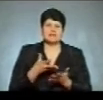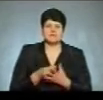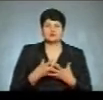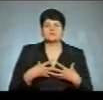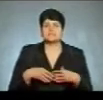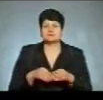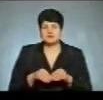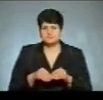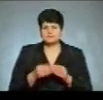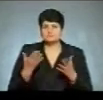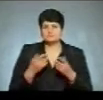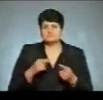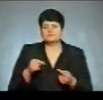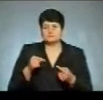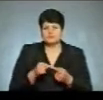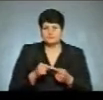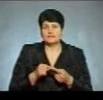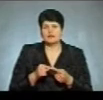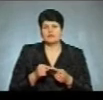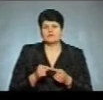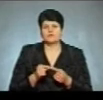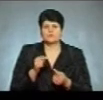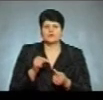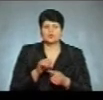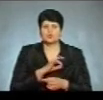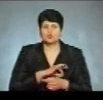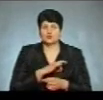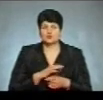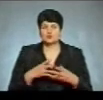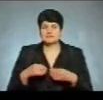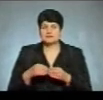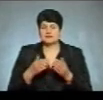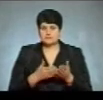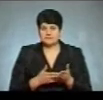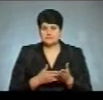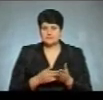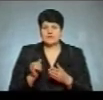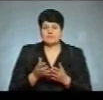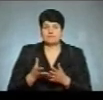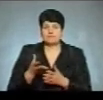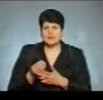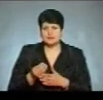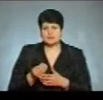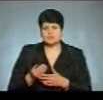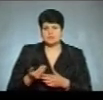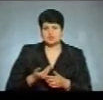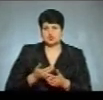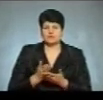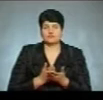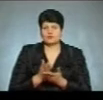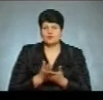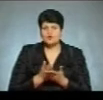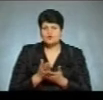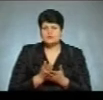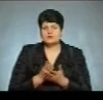сім'ї, який визначається, знову ж таки, відповідно до доходу, сукупного доходу сім'ї, і плата за житлово-комунальними послугами в